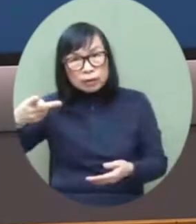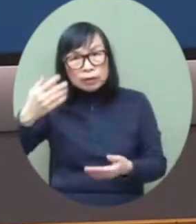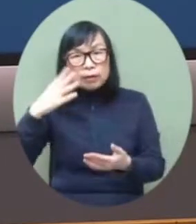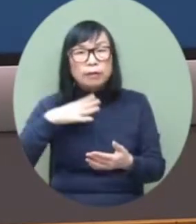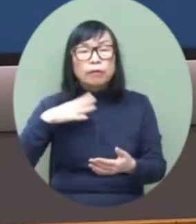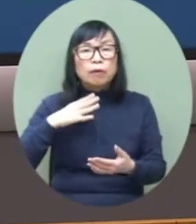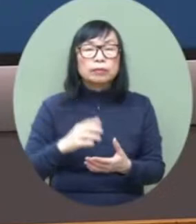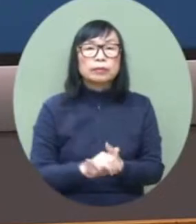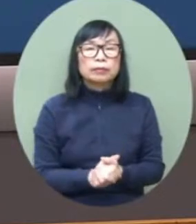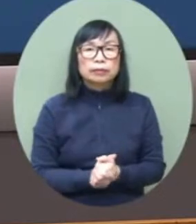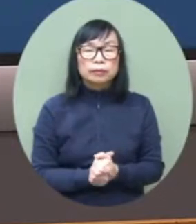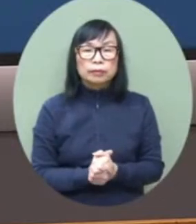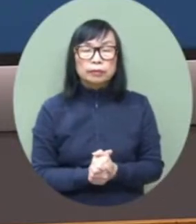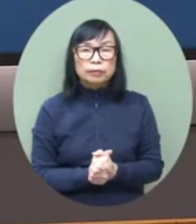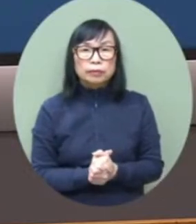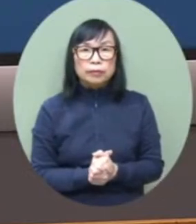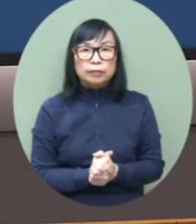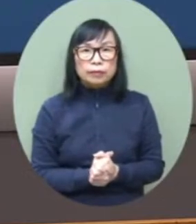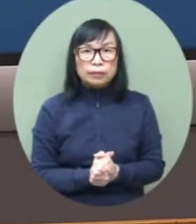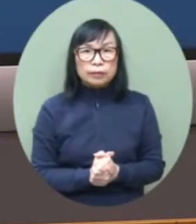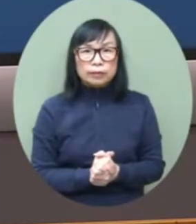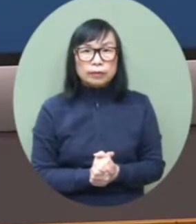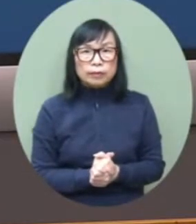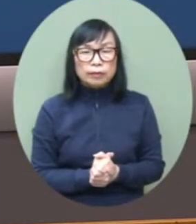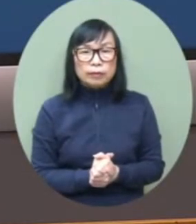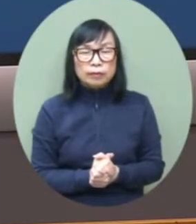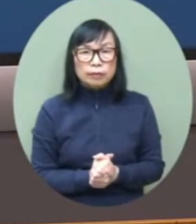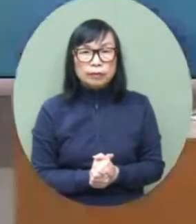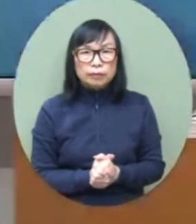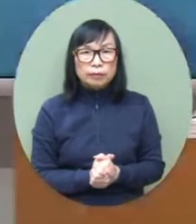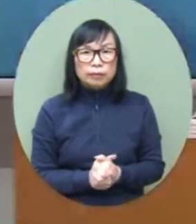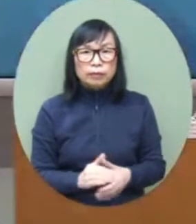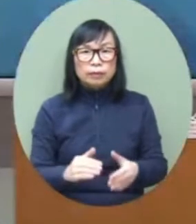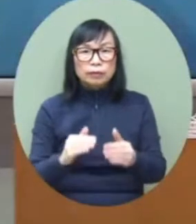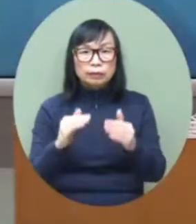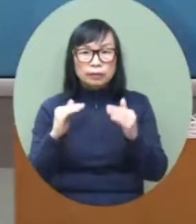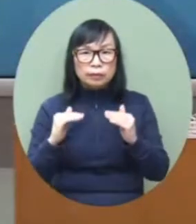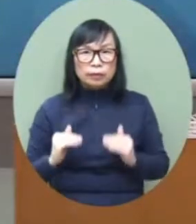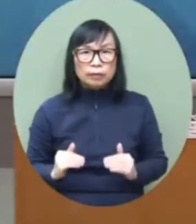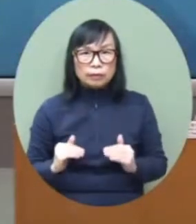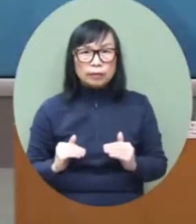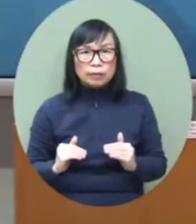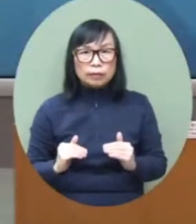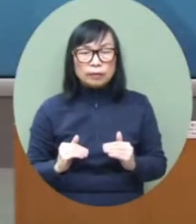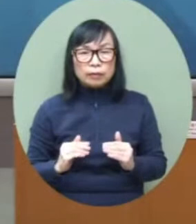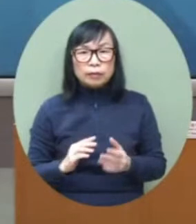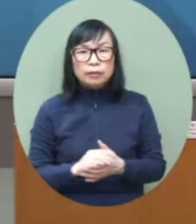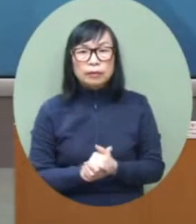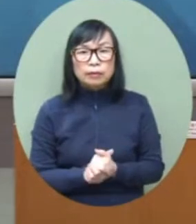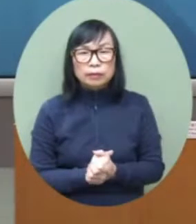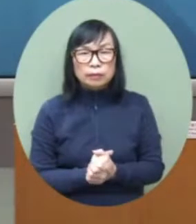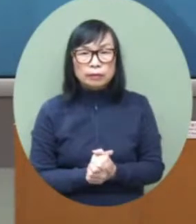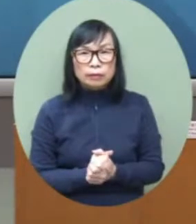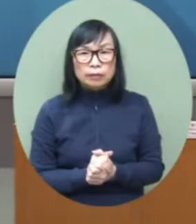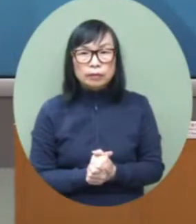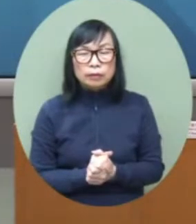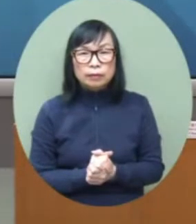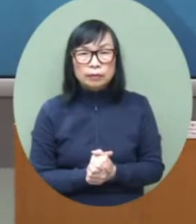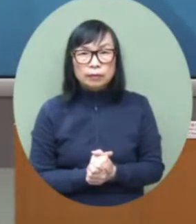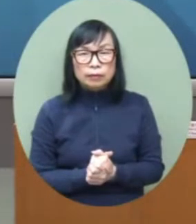60多個。 OK， 下一題。 60. 邊藍色第二行藍色衫個位。